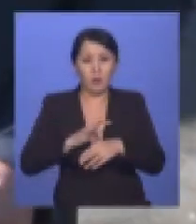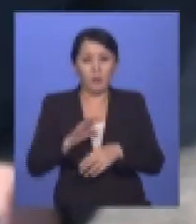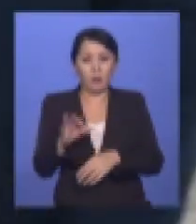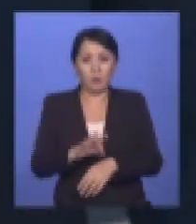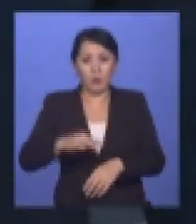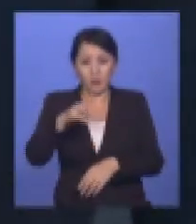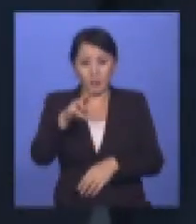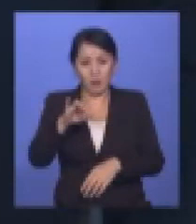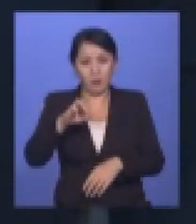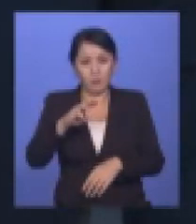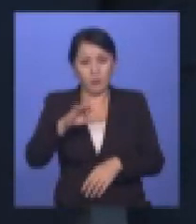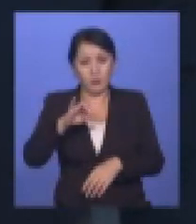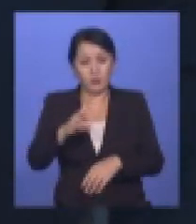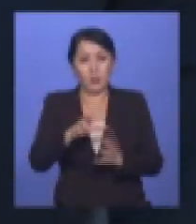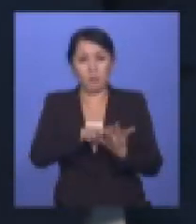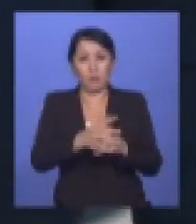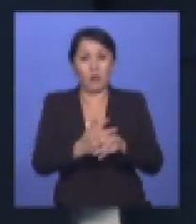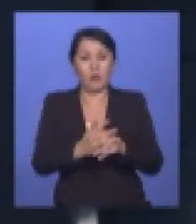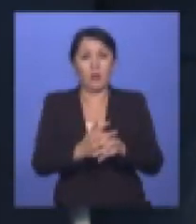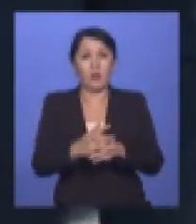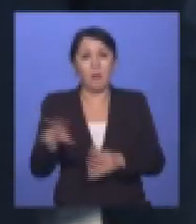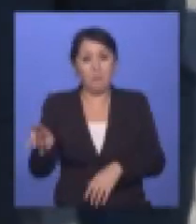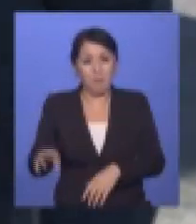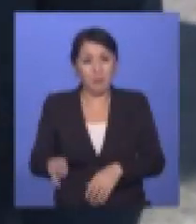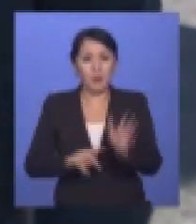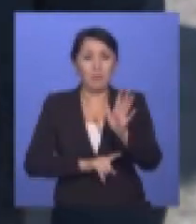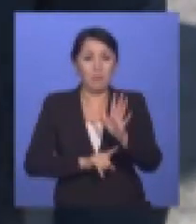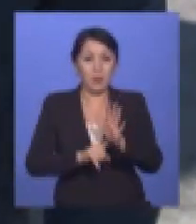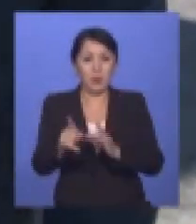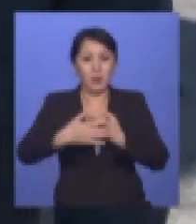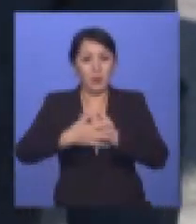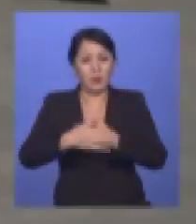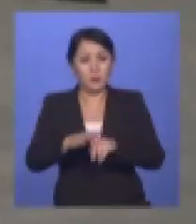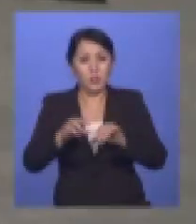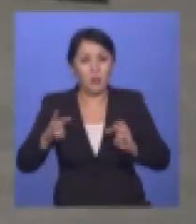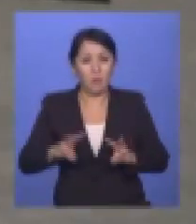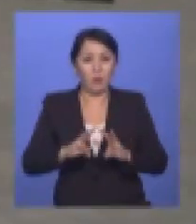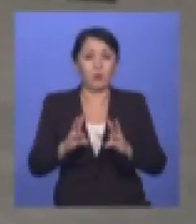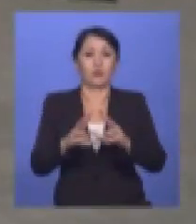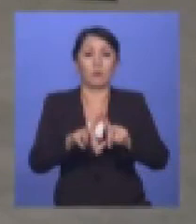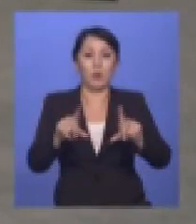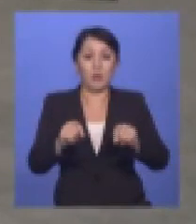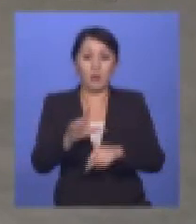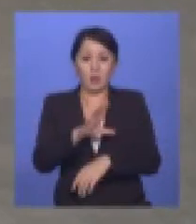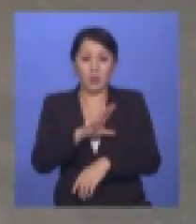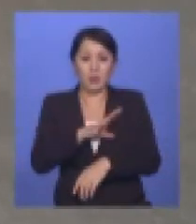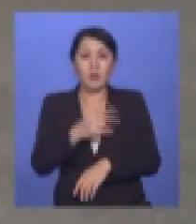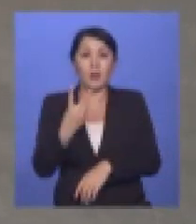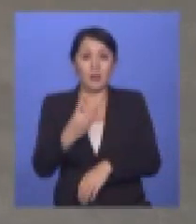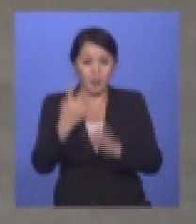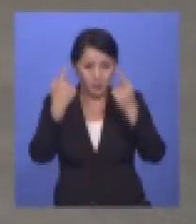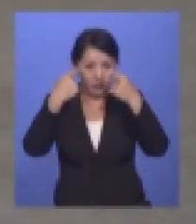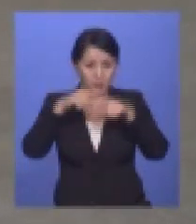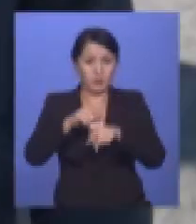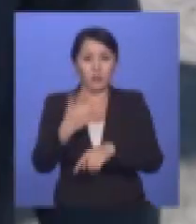Облыс әкімі Пушкинская ауыл шаруашылығы кәсіп орны басшысының бастамасымен ашылған өрт сөндіру бекетіне де барды. Бұл бекетте екі техника